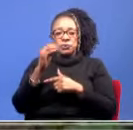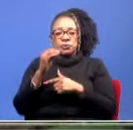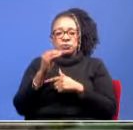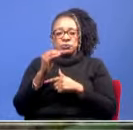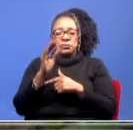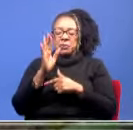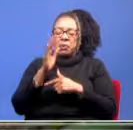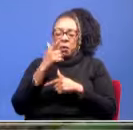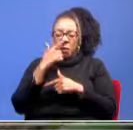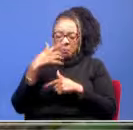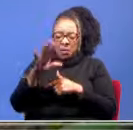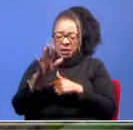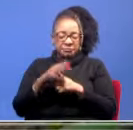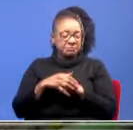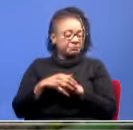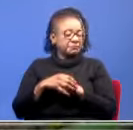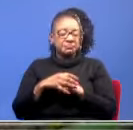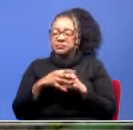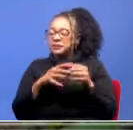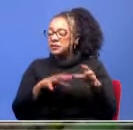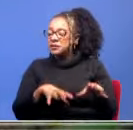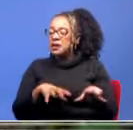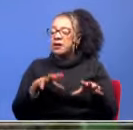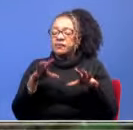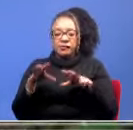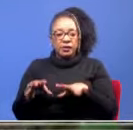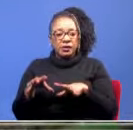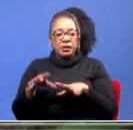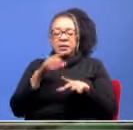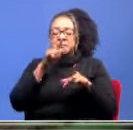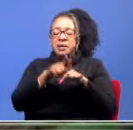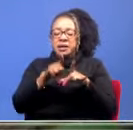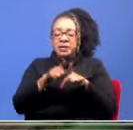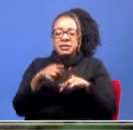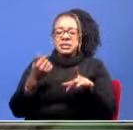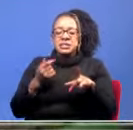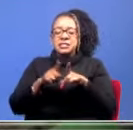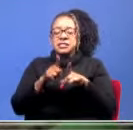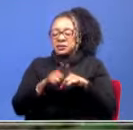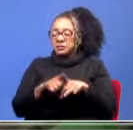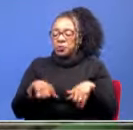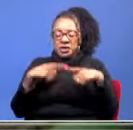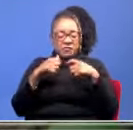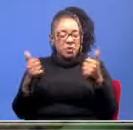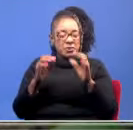mateso. Naishi nao, lakini kuna ndugu zake, madada zake, atuishi vizuri.